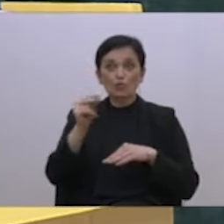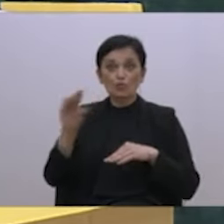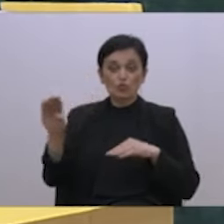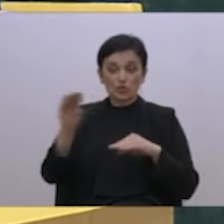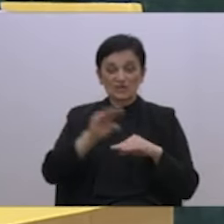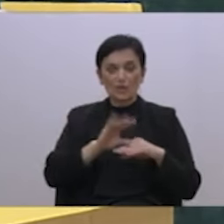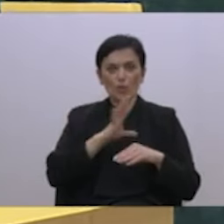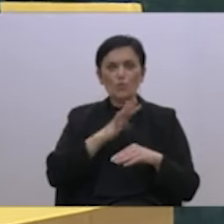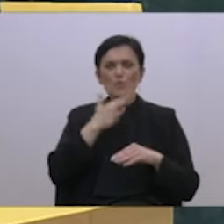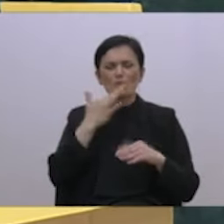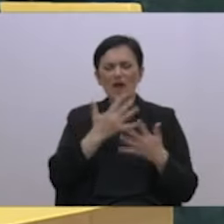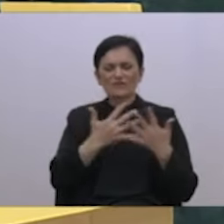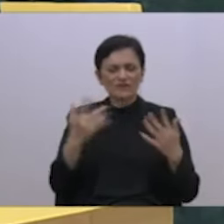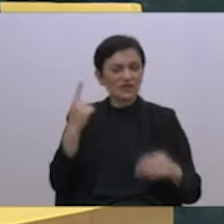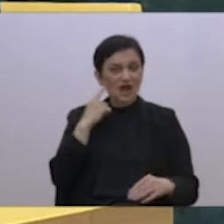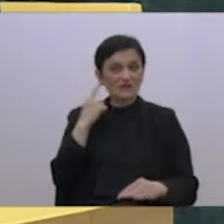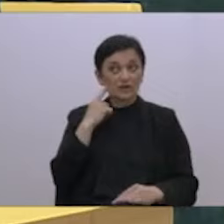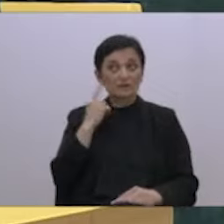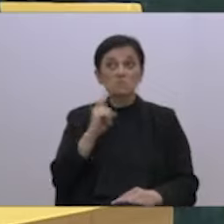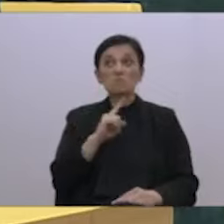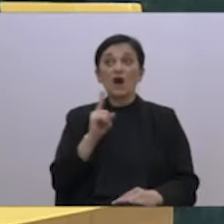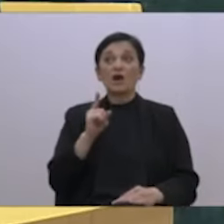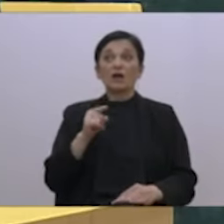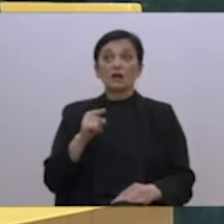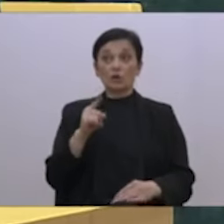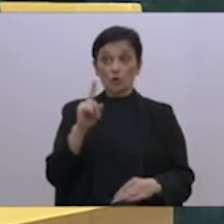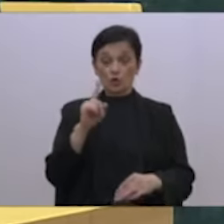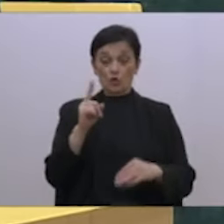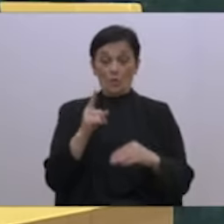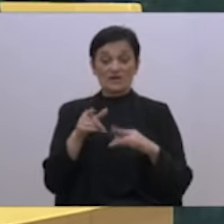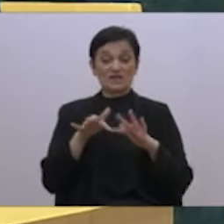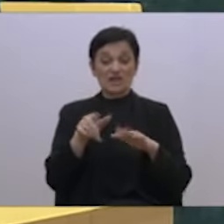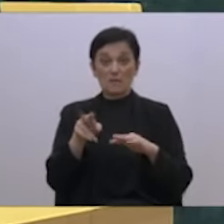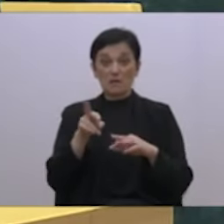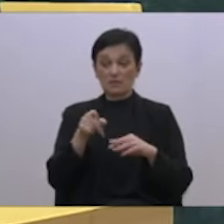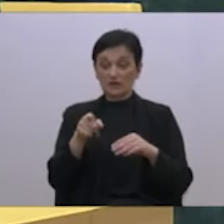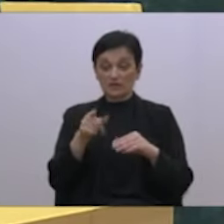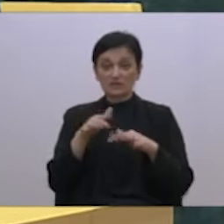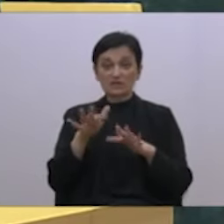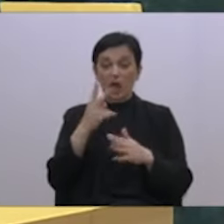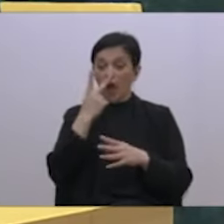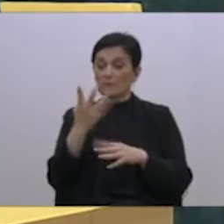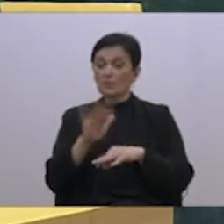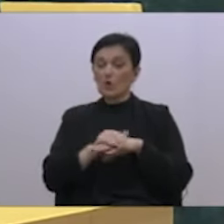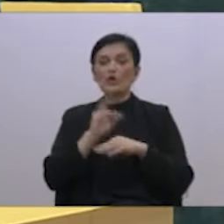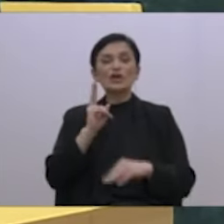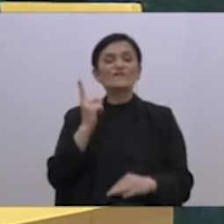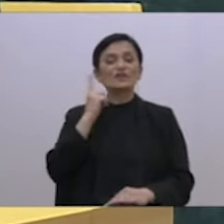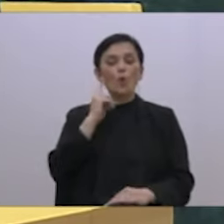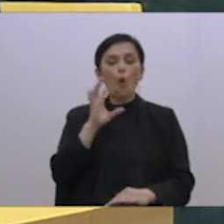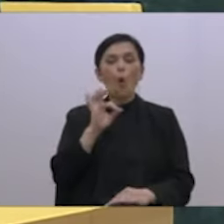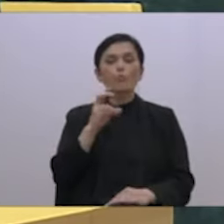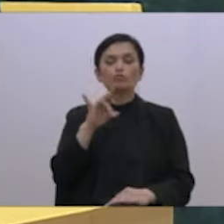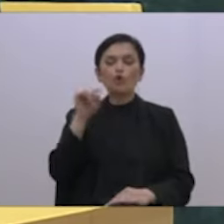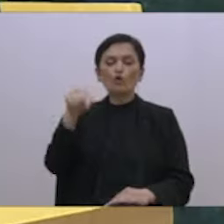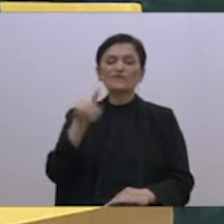ყოფილა და ბევრი რაღაცები გავიგეთ. მაგრამ ეს რომ არ გამსკტარიყო ეს საქმე, ვინ გაიგებდა ოფშორში ვის რა